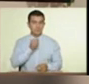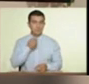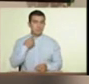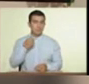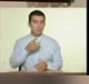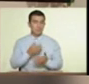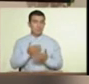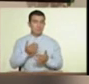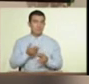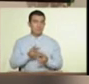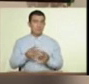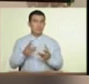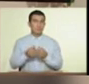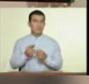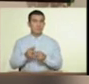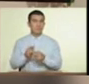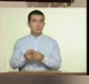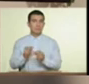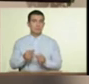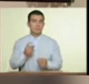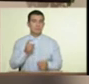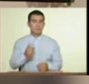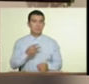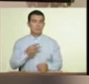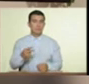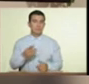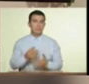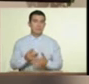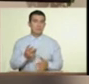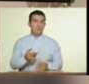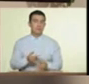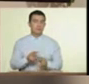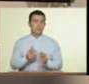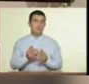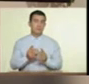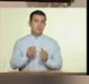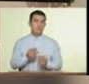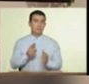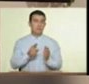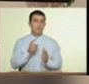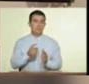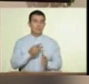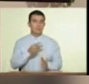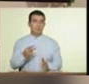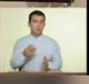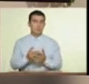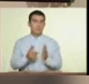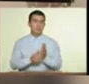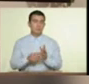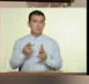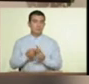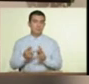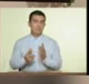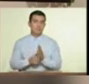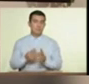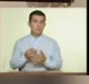topishdan foydalanib ham hisoblashingiz mumkin. Bunda x barobar 7 bo'lu 7 deb yozishingiz mumkin. Shunday holda ham x 1